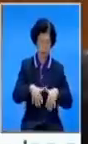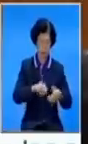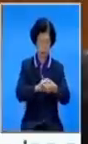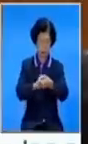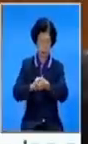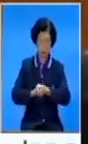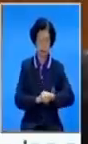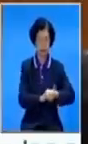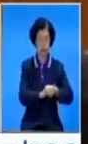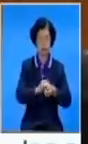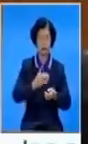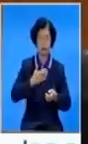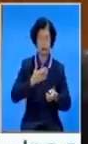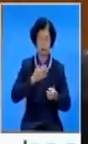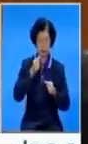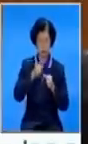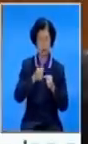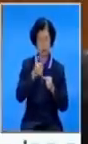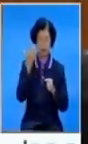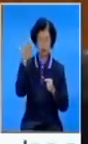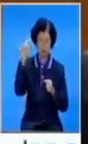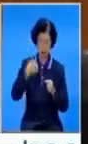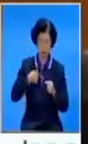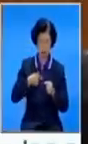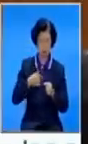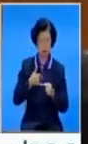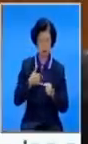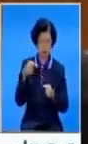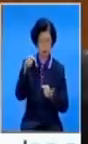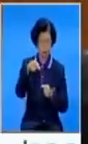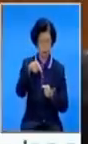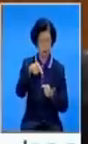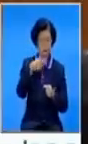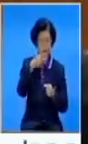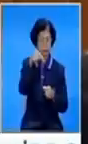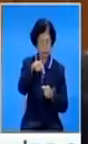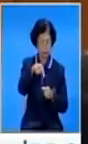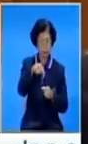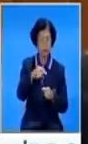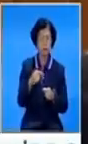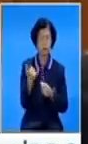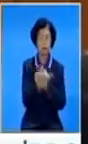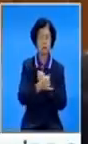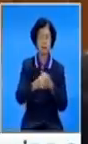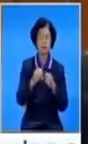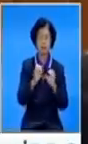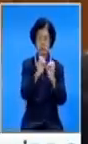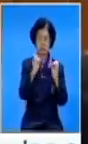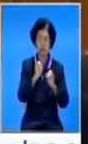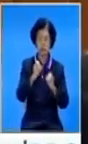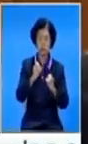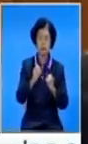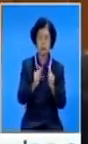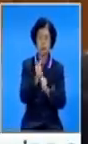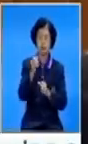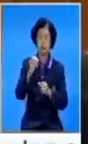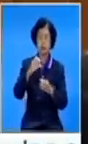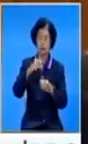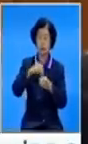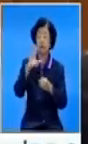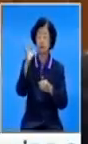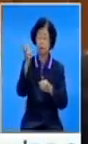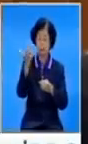นิดหนึ่งว่าผมเคยมาพูดตรงนี้ครับว่าประเทศที่ปลอดภัยที่สุดในโลกคือสิงคโปร์ไทยก็เป็นประเ